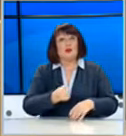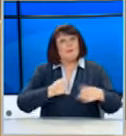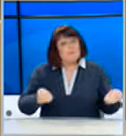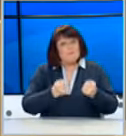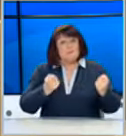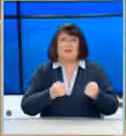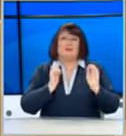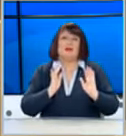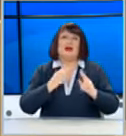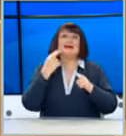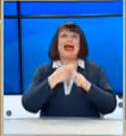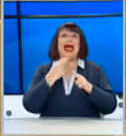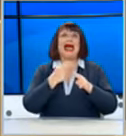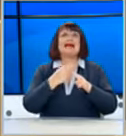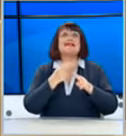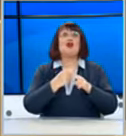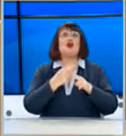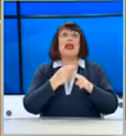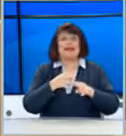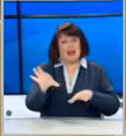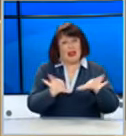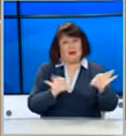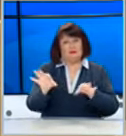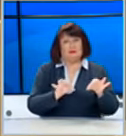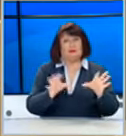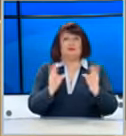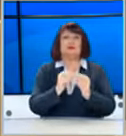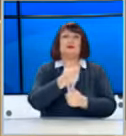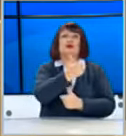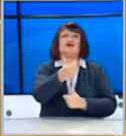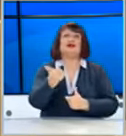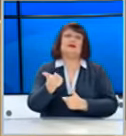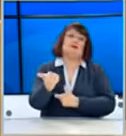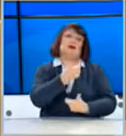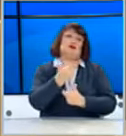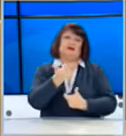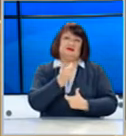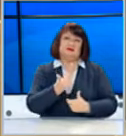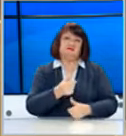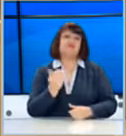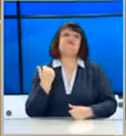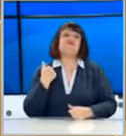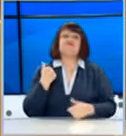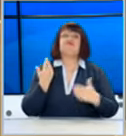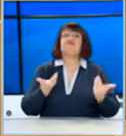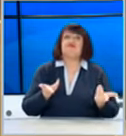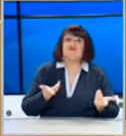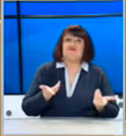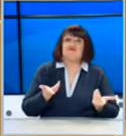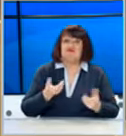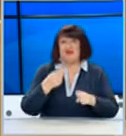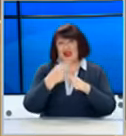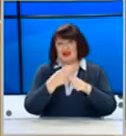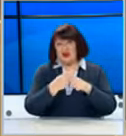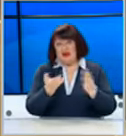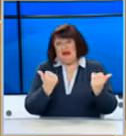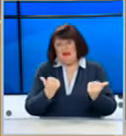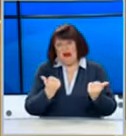η αξιοκρατία στο πυροσβεστικό σώμα. Αλλά αν πείτε, σε ποιο τομέα φέρατε αξιοκρατία για να φέρετε και σε αυτό το